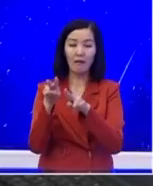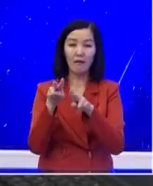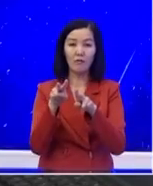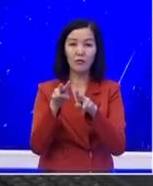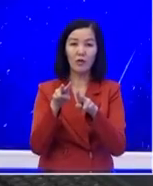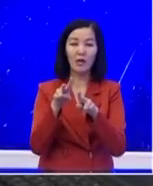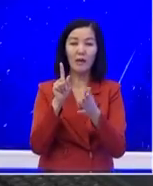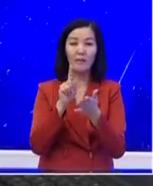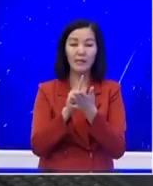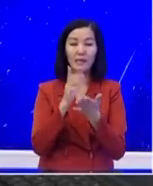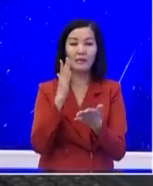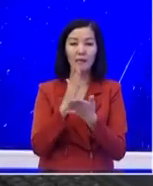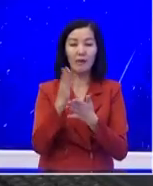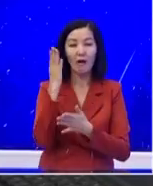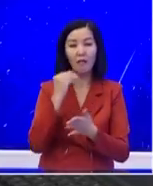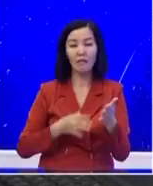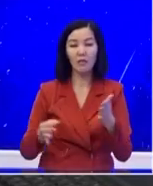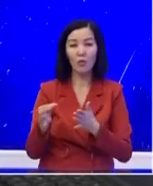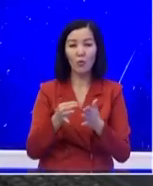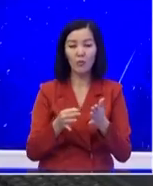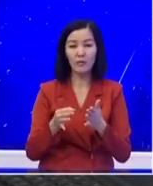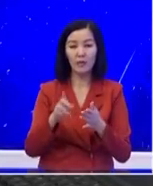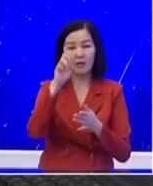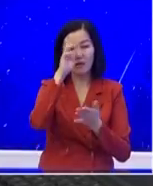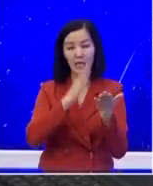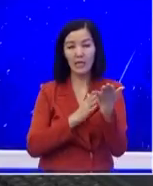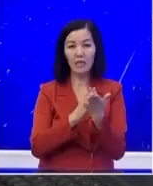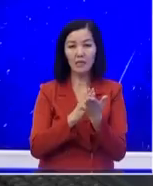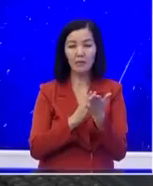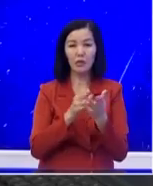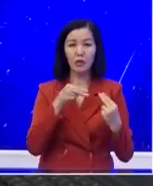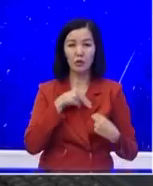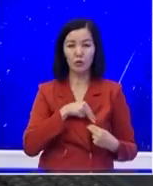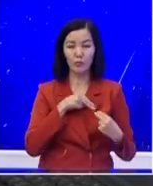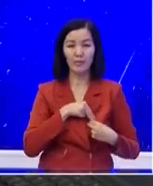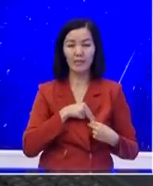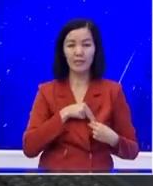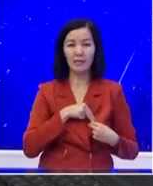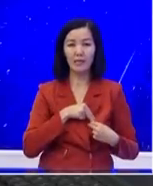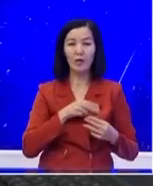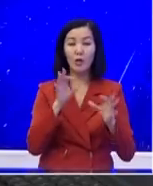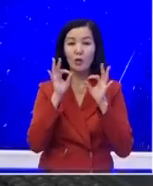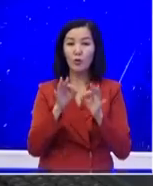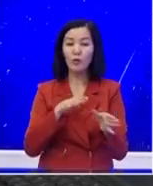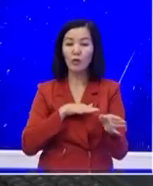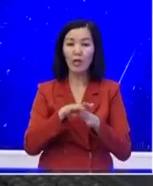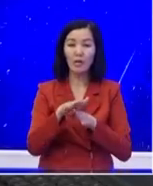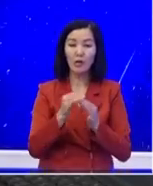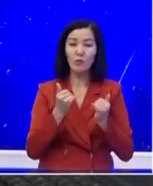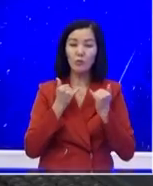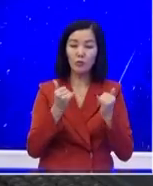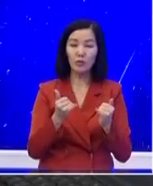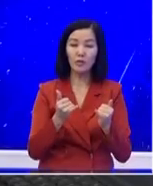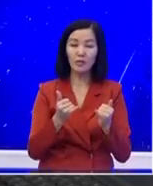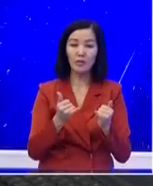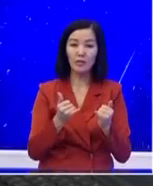Сондықтан осы Алматы облысындағы мемлекеттік қызметшілердің жұмысын мінсіз жасау үшін, мінсіз атқару